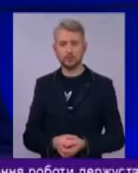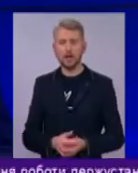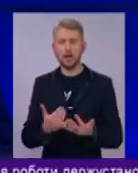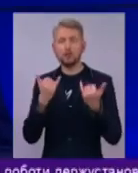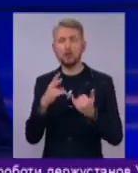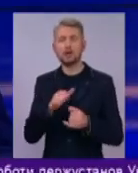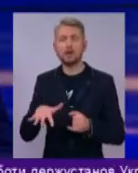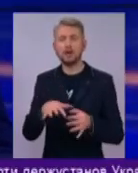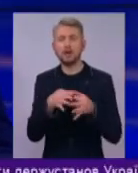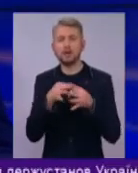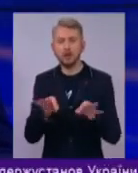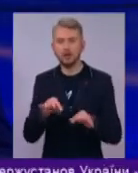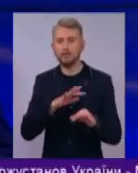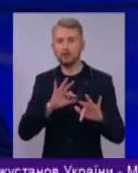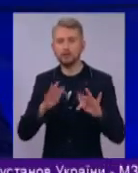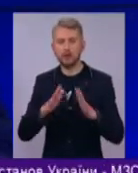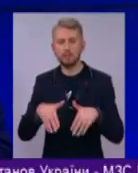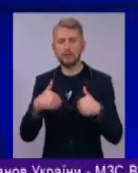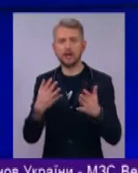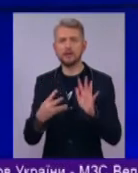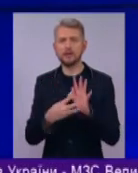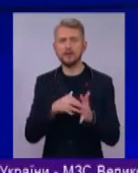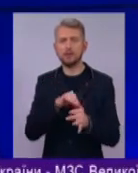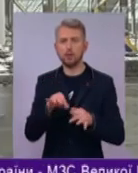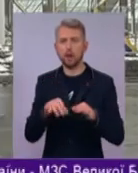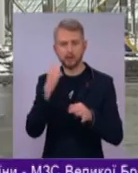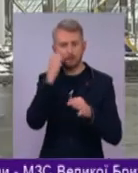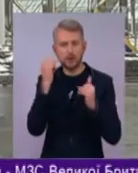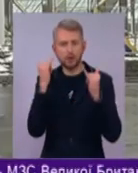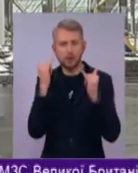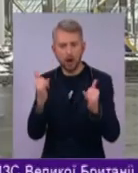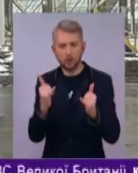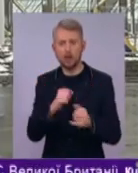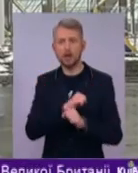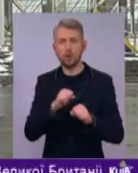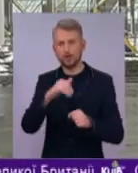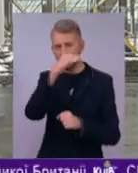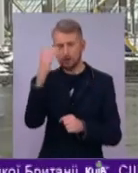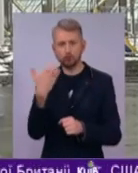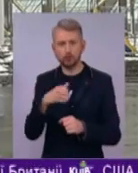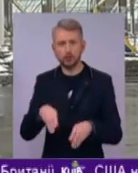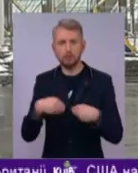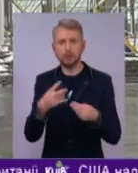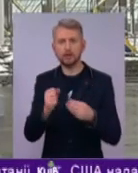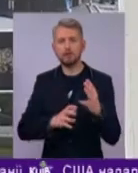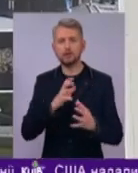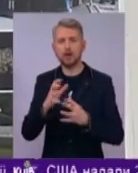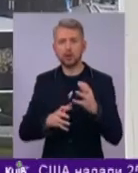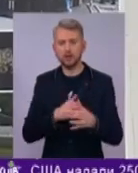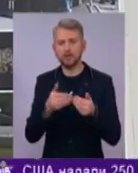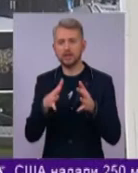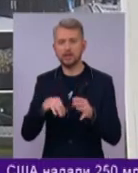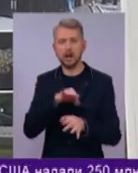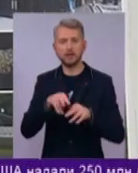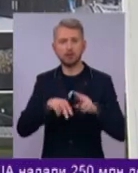Сьогодні на Майдані Незалежності відбулася презентація 9 проєктів меморіалу Героїв Небесної Сотні, поданих на міжнародний відкритий архітектурний